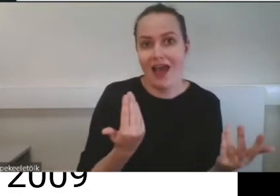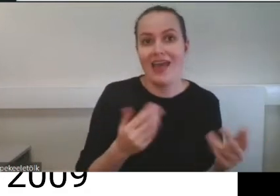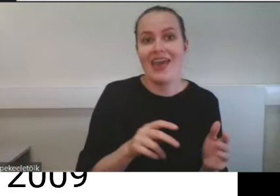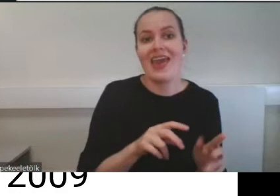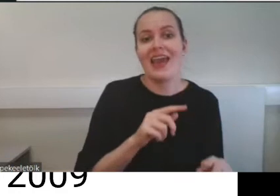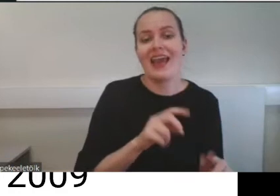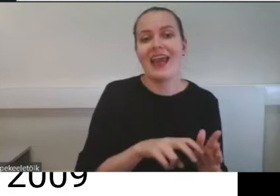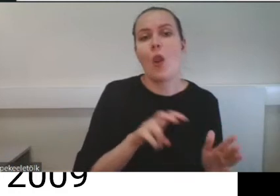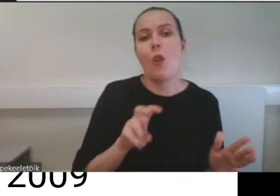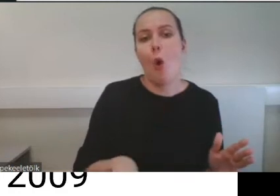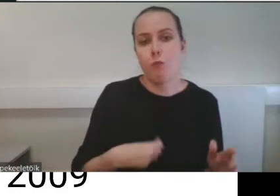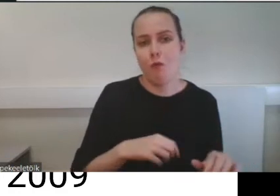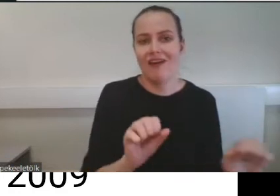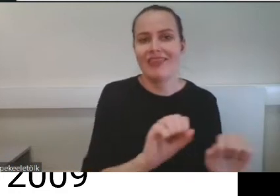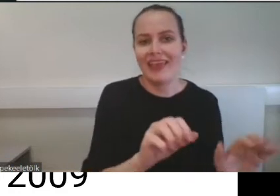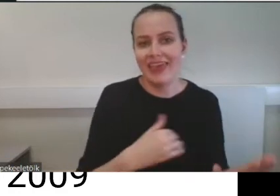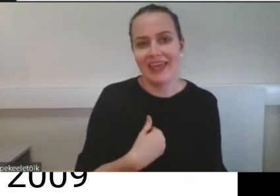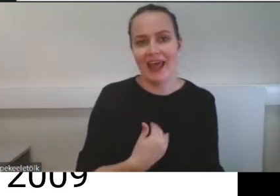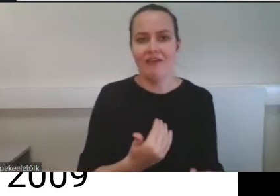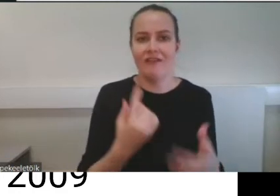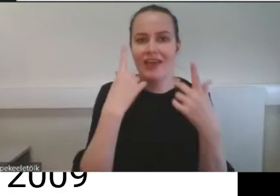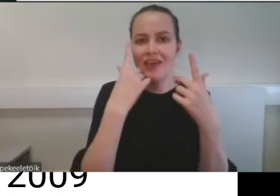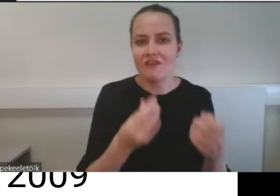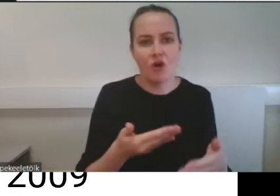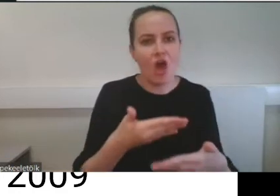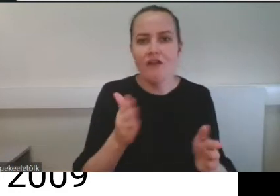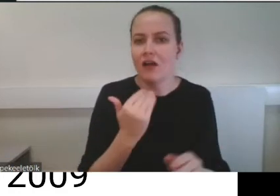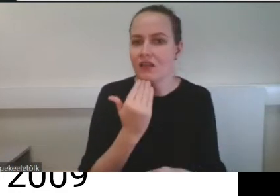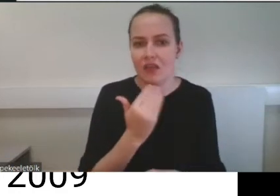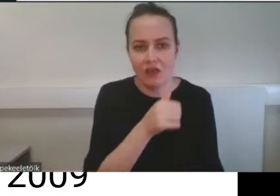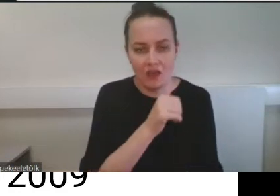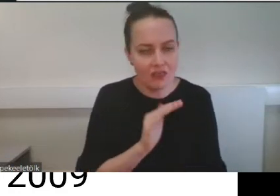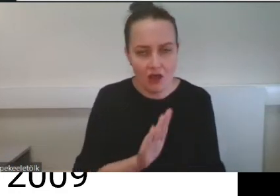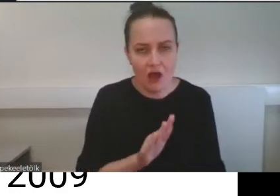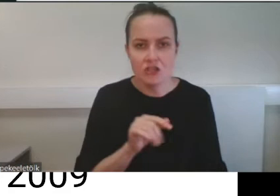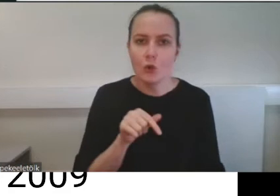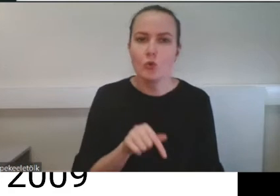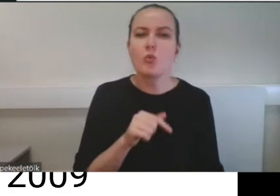tegelikult jäin praegu vaatama, et 2008 oli meil kvalitatiiv uuring, hästi suure